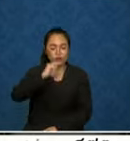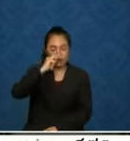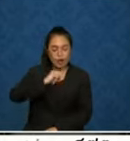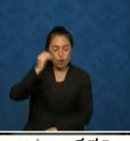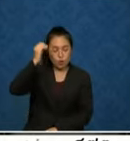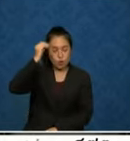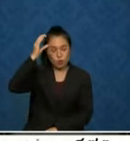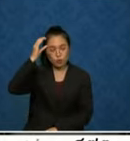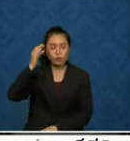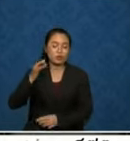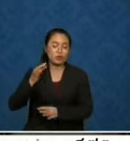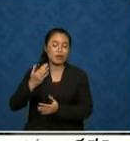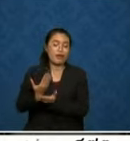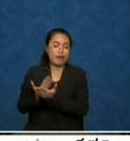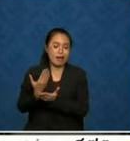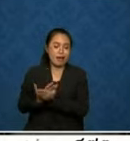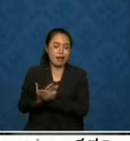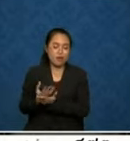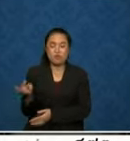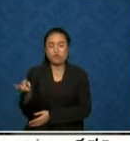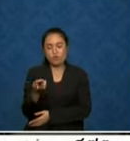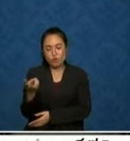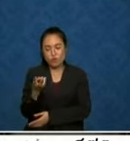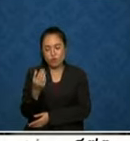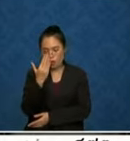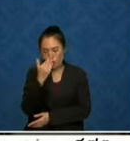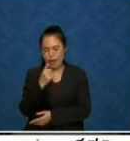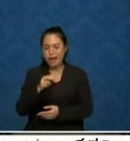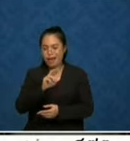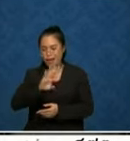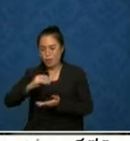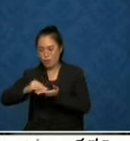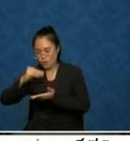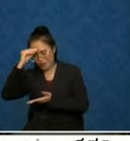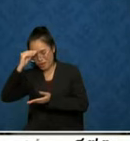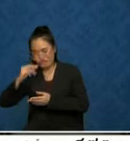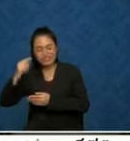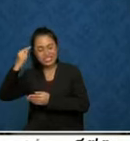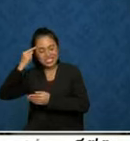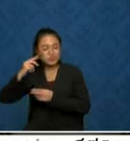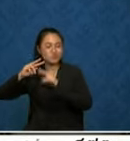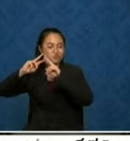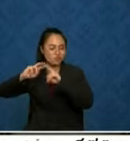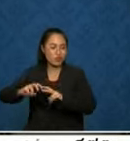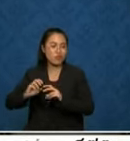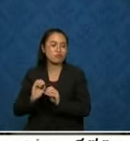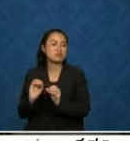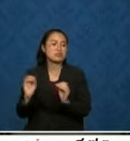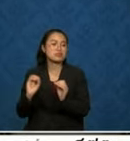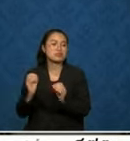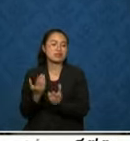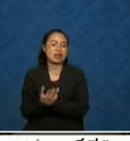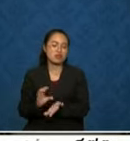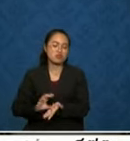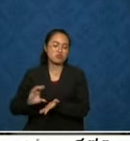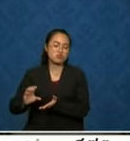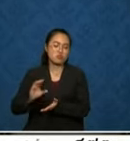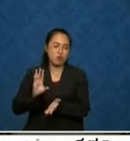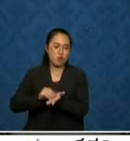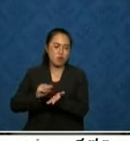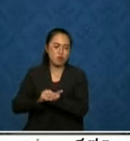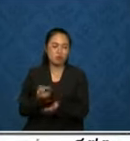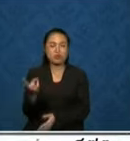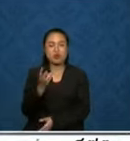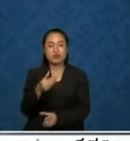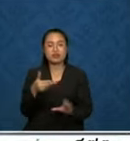งินเพราะว่าระบบการศึกษาของเราเนี่ยไม่ได้คิดกันคิดวิเคราะห์ก็ยังให้ความรู้ด้านการเงินและการลงทุนที่น้อยมากขอสไลด์หน้